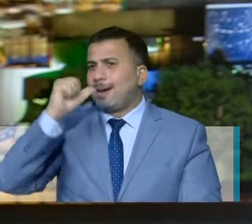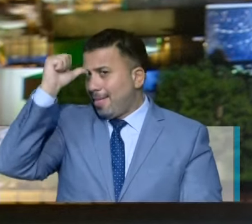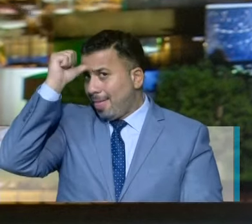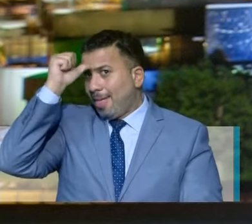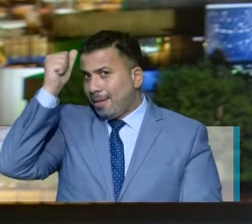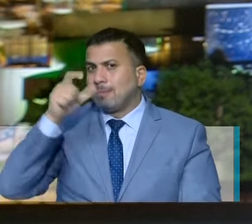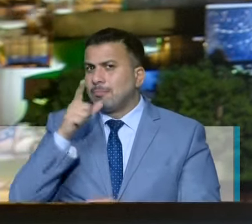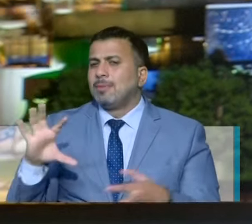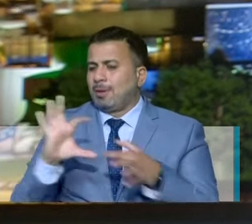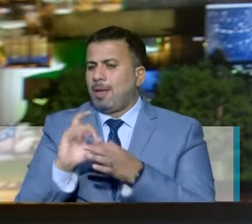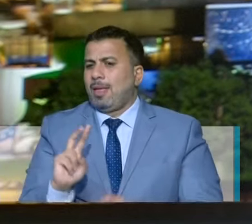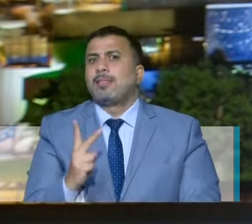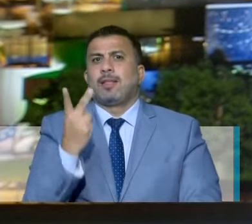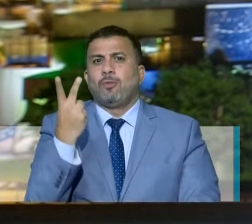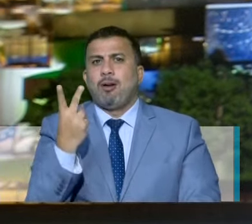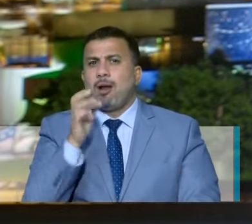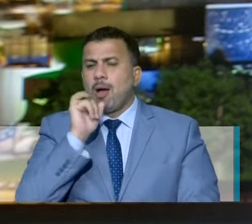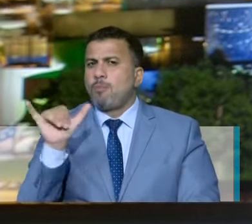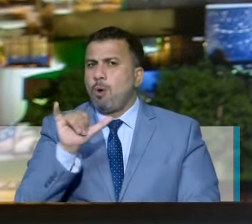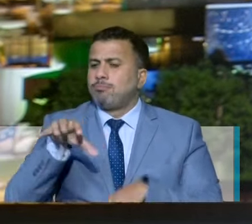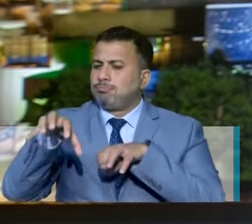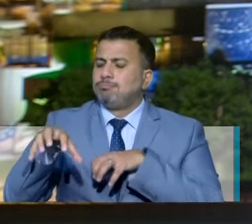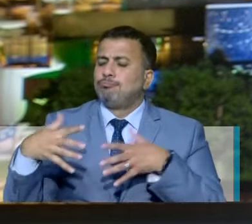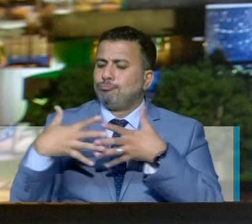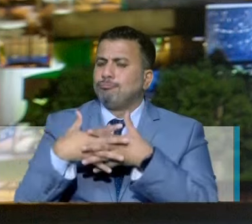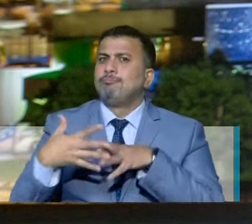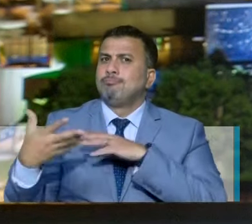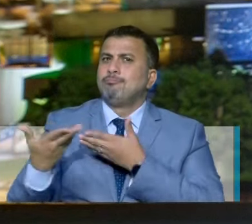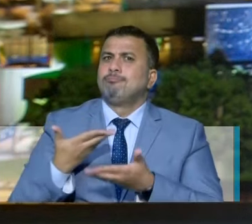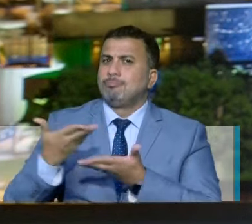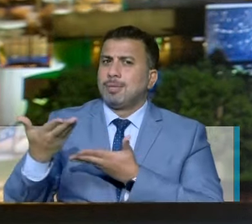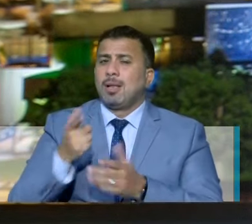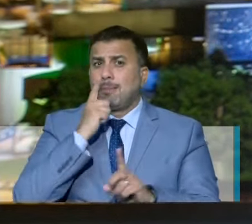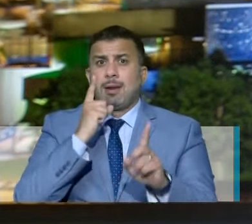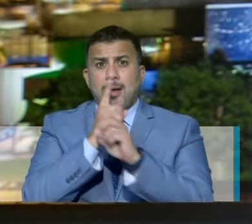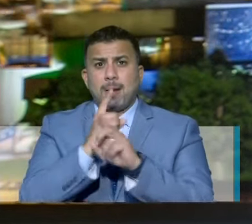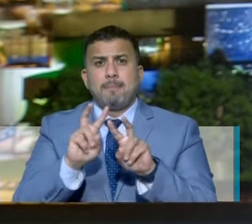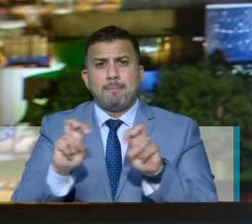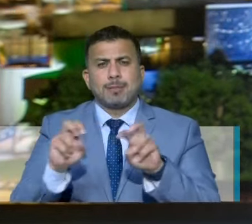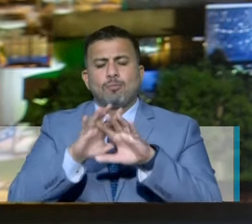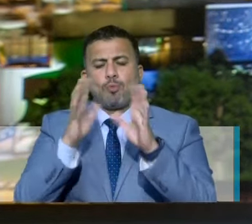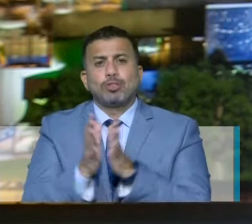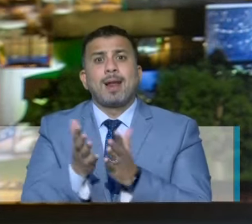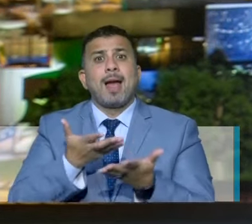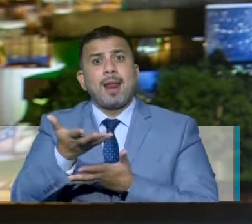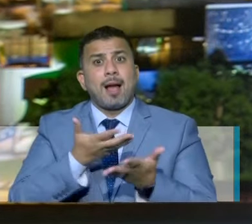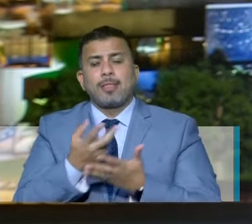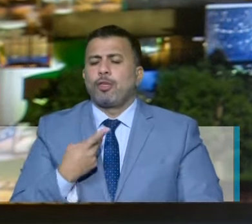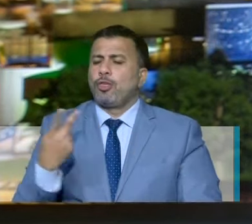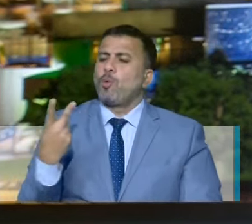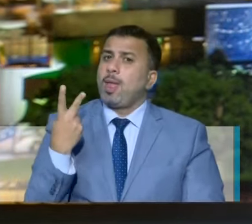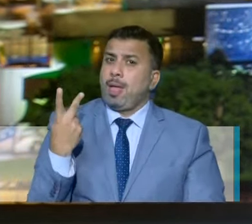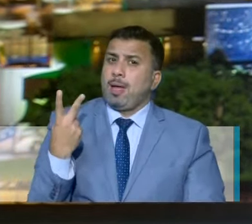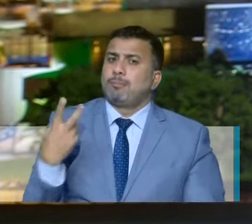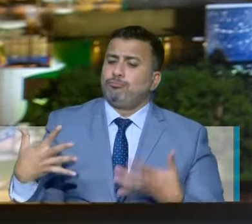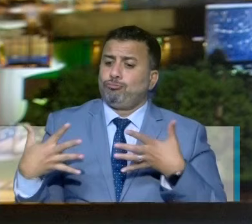وسبل تعزيزها وتطويرها بما يخدم المصالح المشتركه وتم خلال اللقاء بحث مجمل العلاقات الثنائيه في